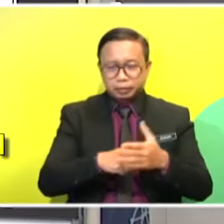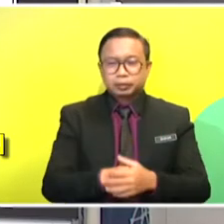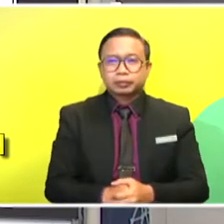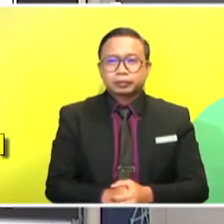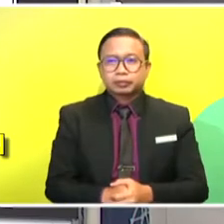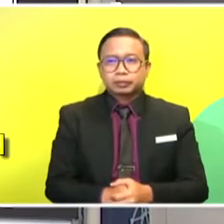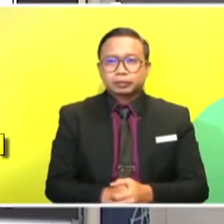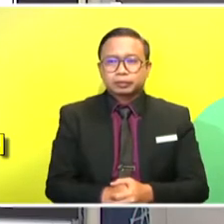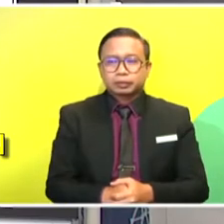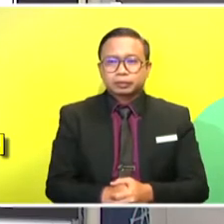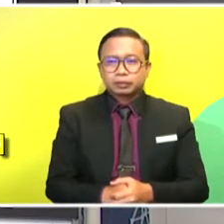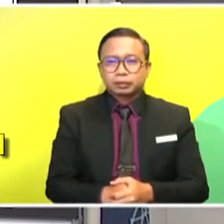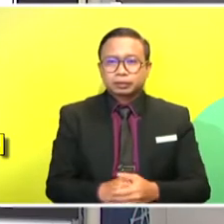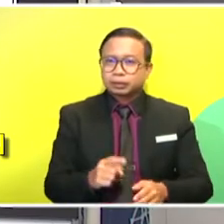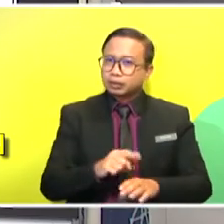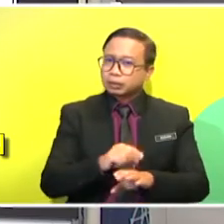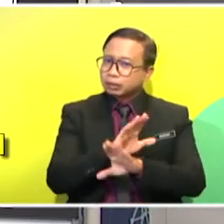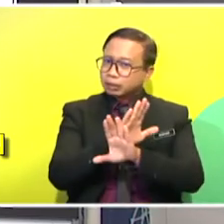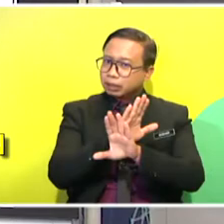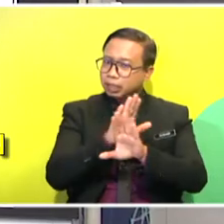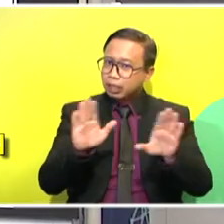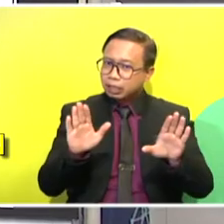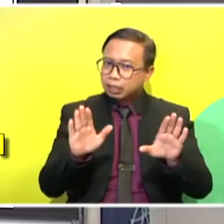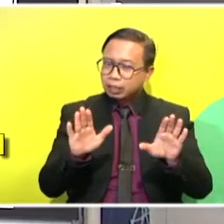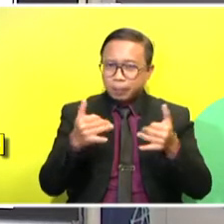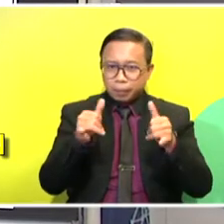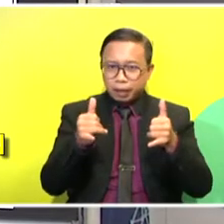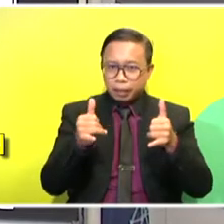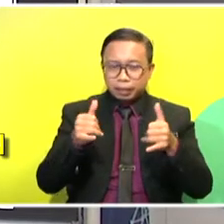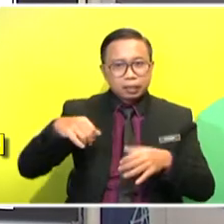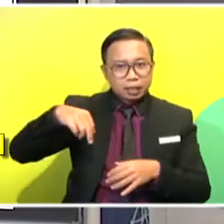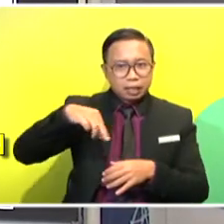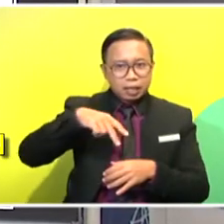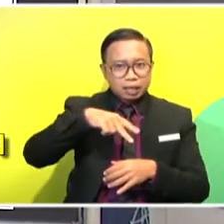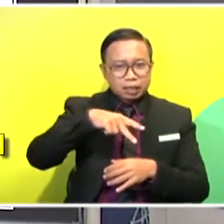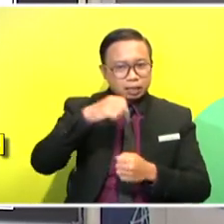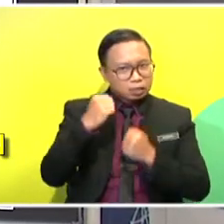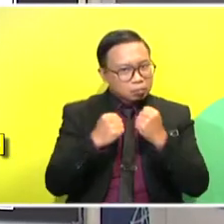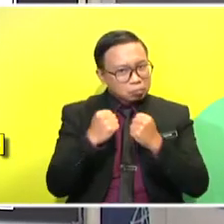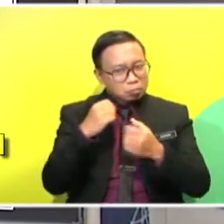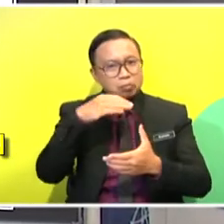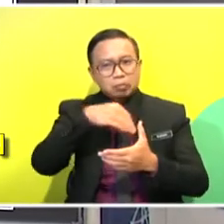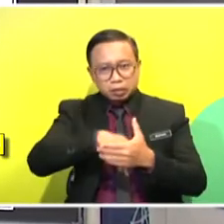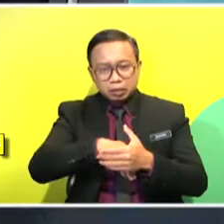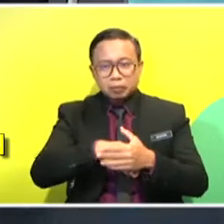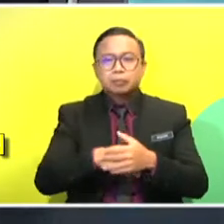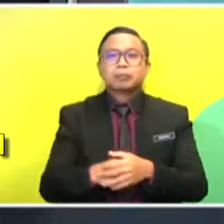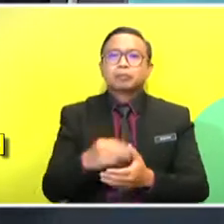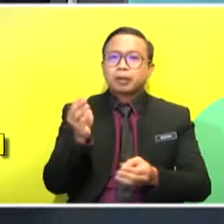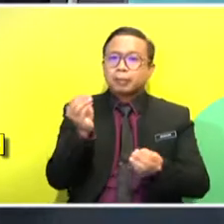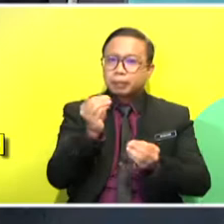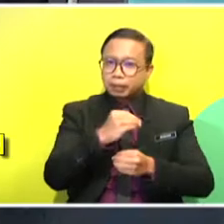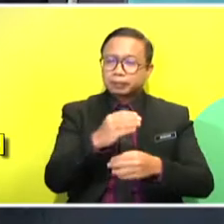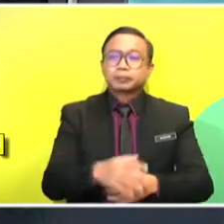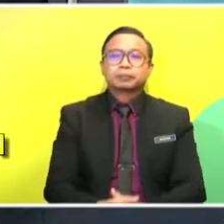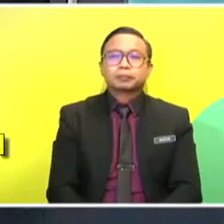dilarang berlari, bergurau atau bermain di dalam makmal. Tepat sekali. Betul. Nampaknya Nisa ni